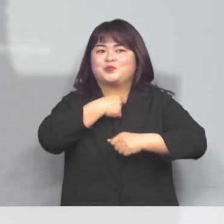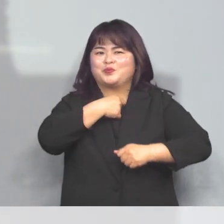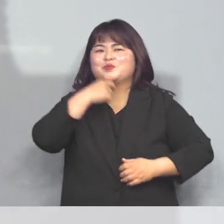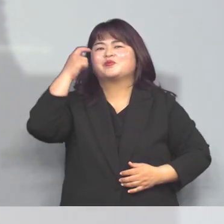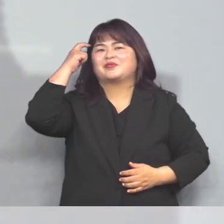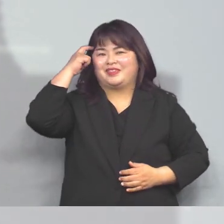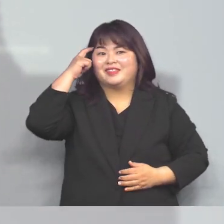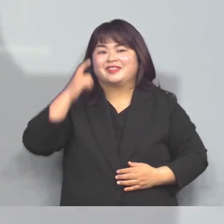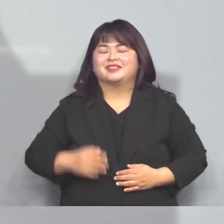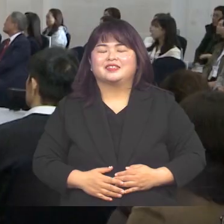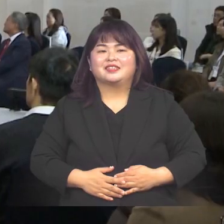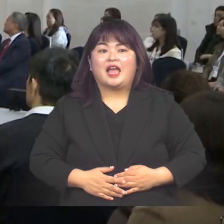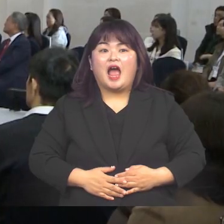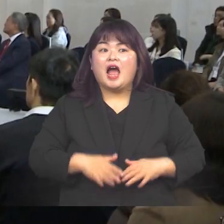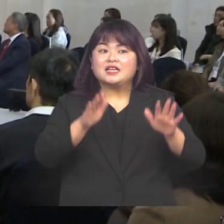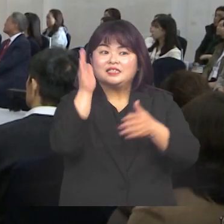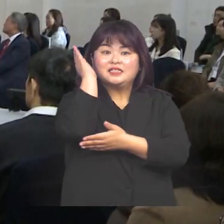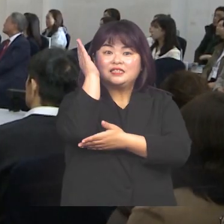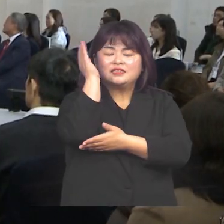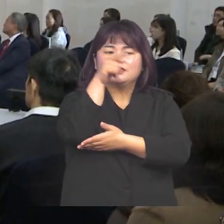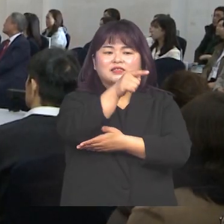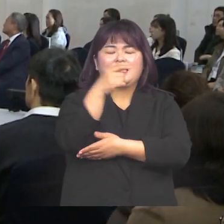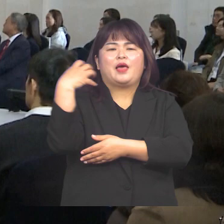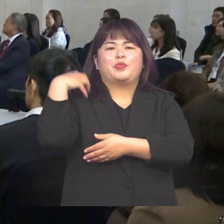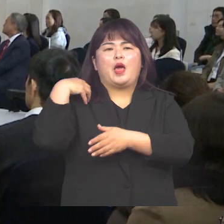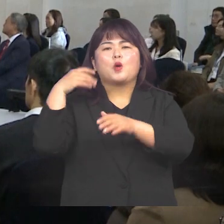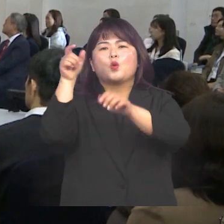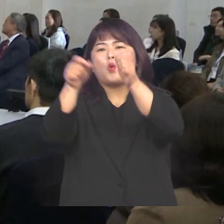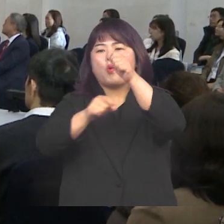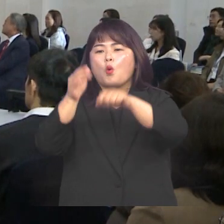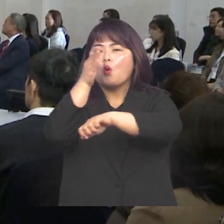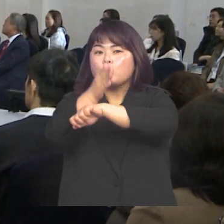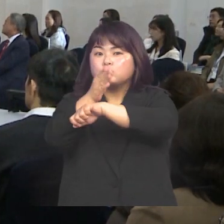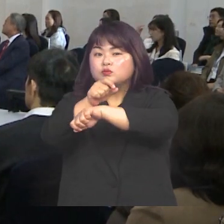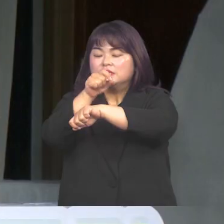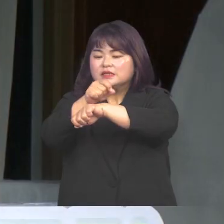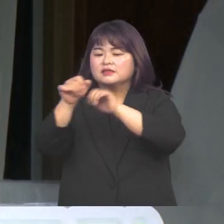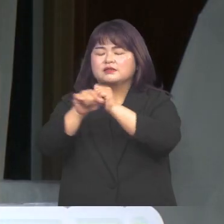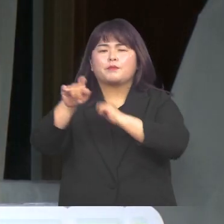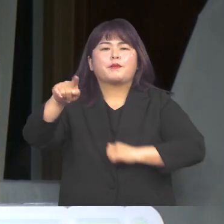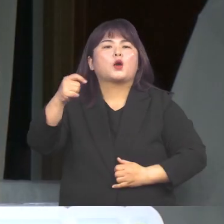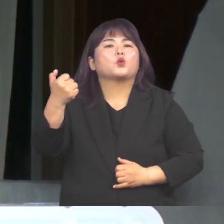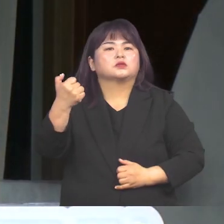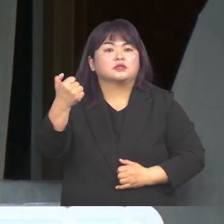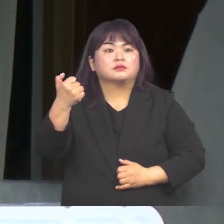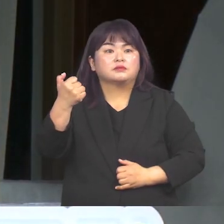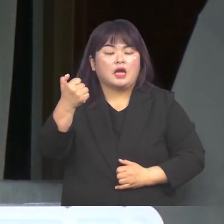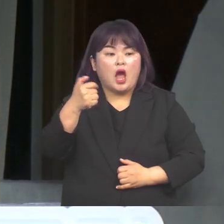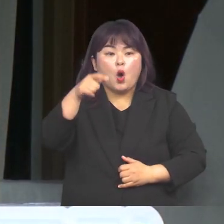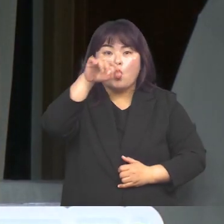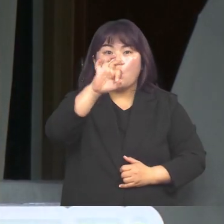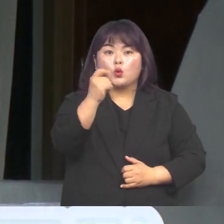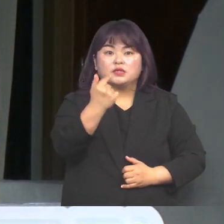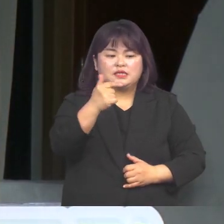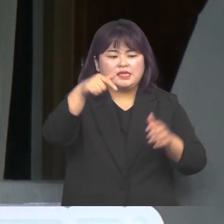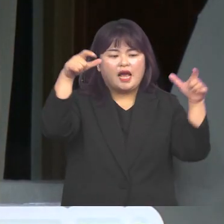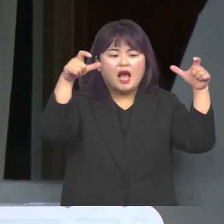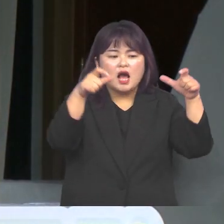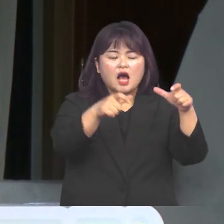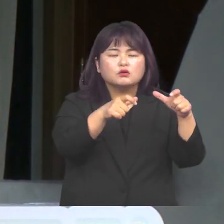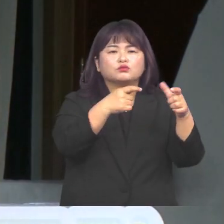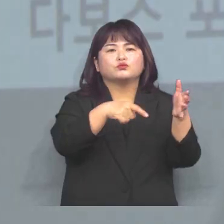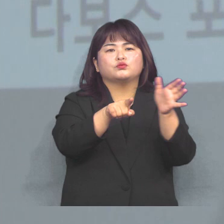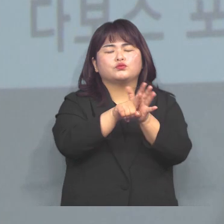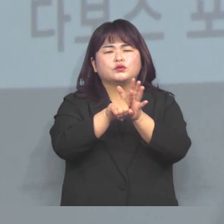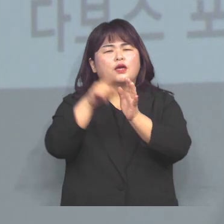해주시면 좋겠다는 생각입니다. 강연은 담당 공무원 150여 명을 대상으로 온실가스 감축 및 기후위기 적응